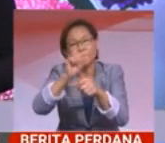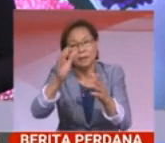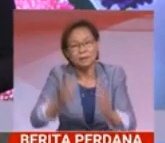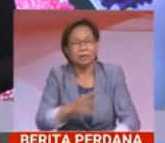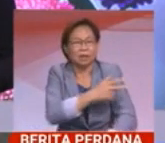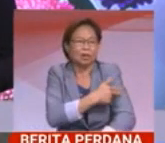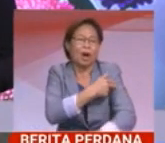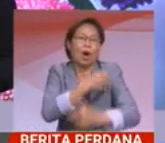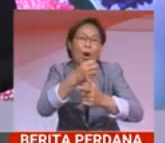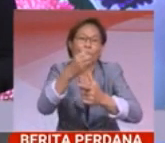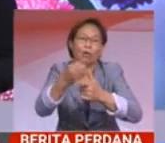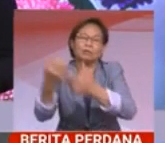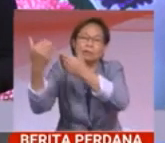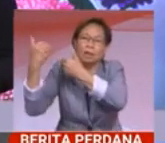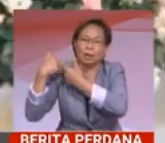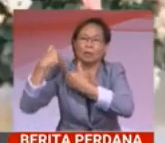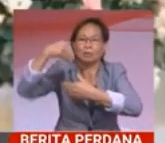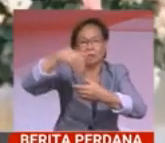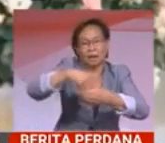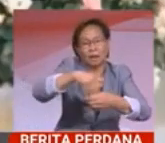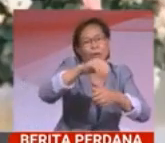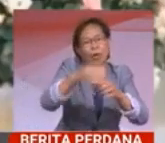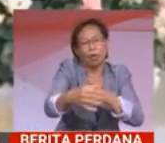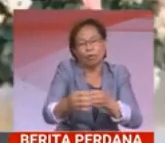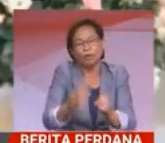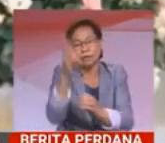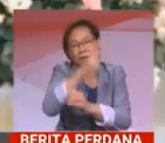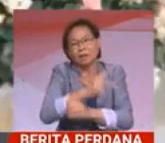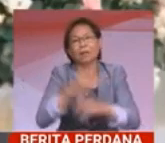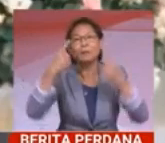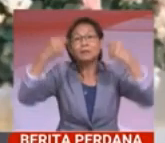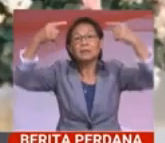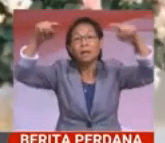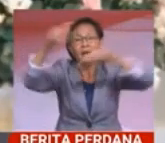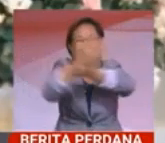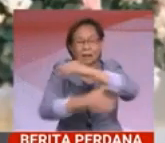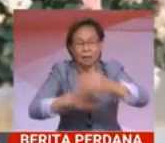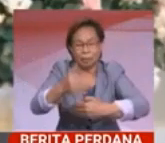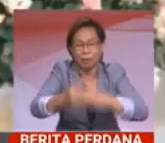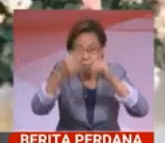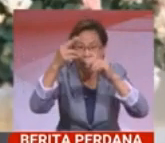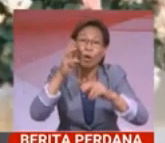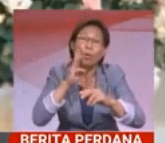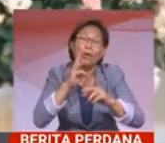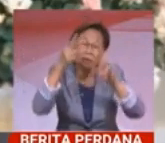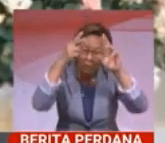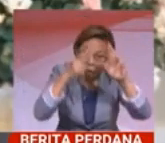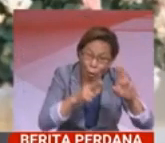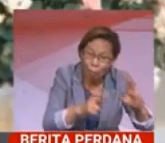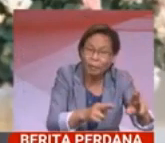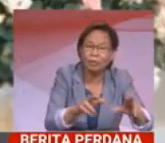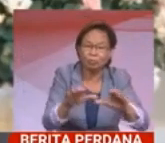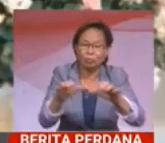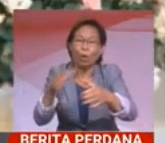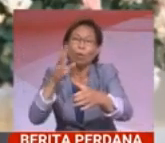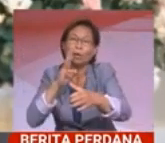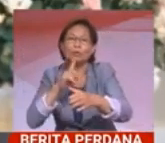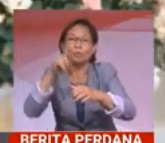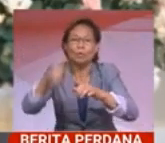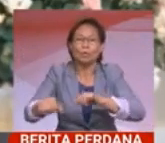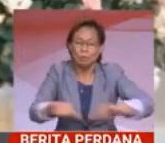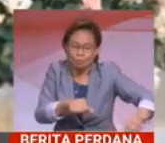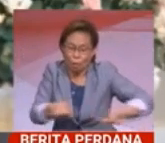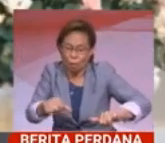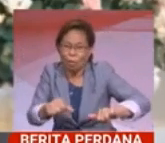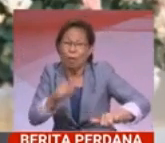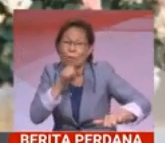institusi keluarga hujannya jalan mencapai status negara maju yang dihormati golongan wanita harus mengorak langkah aktif untuk